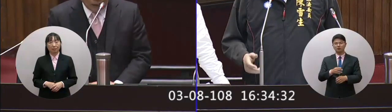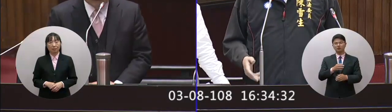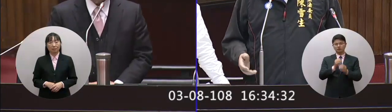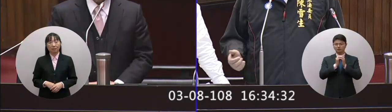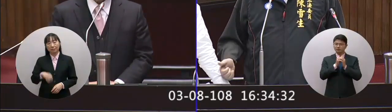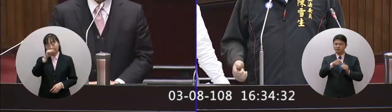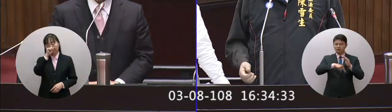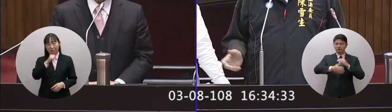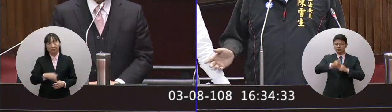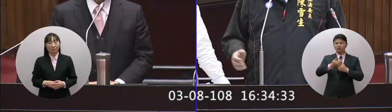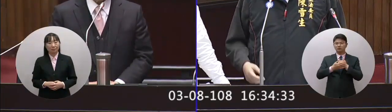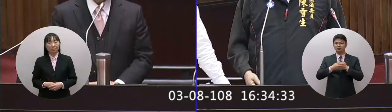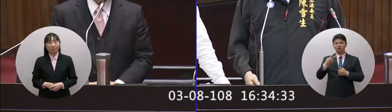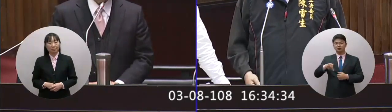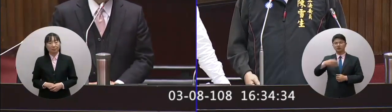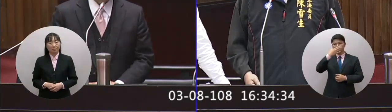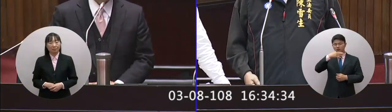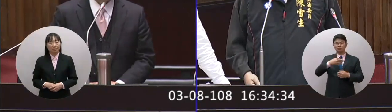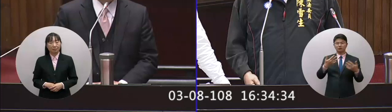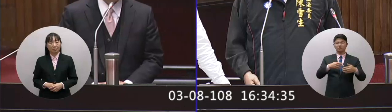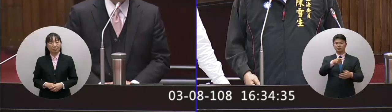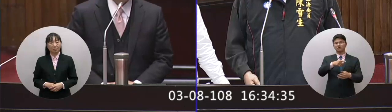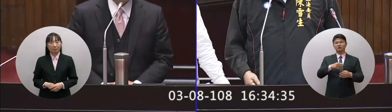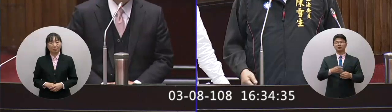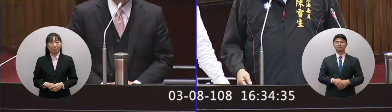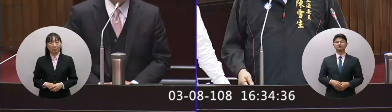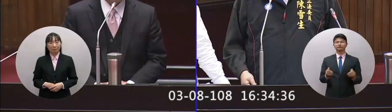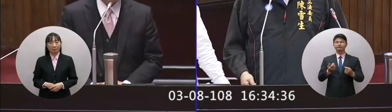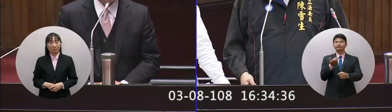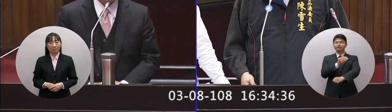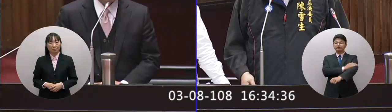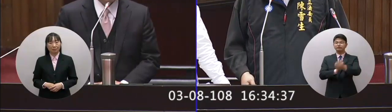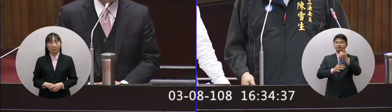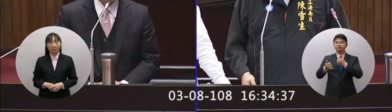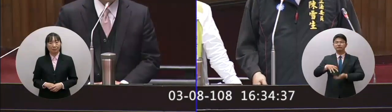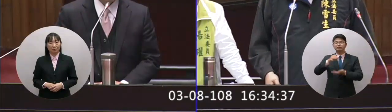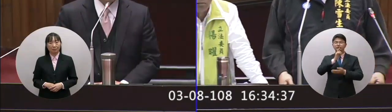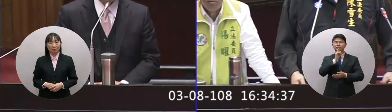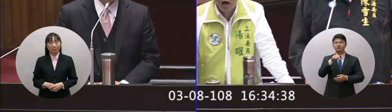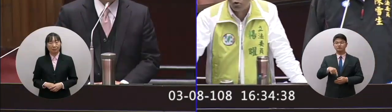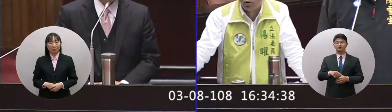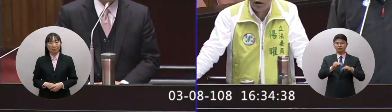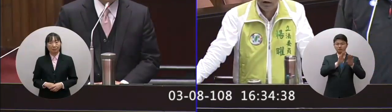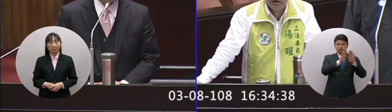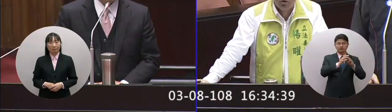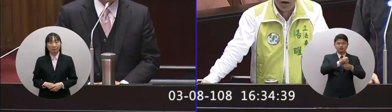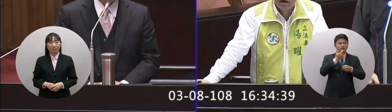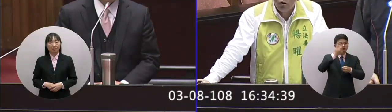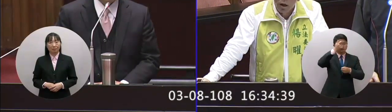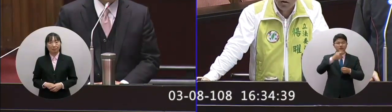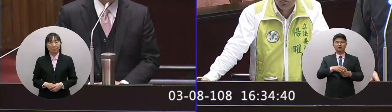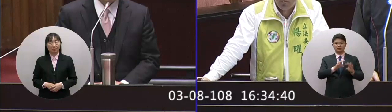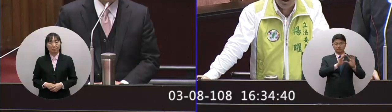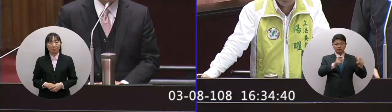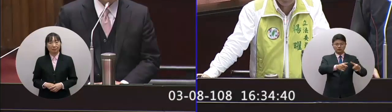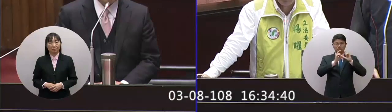好？ 好。 后续还有澎湖的问题，请杨耀委员。 院长，就像陈雪生委员讲的啊，金门马祖的还